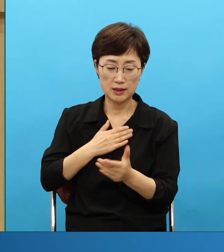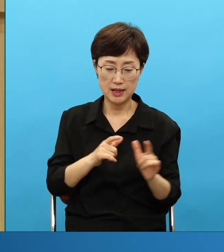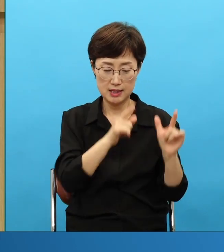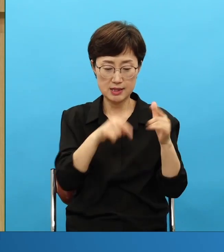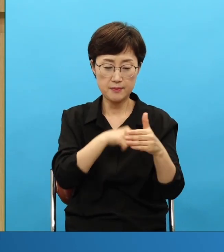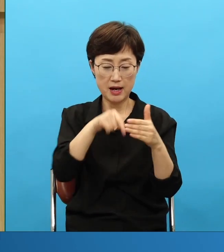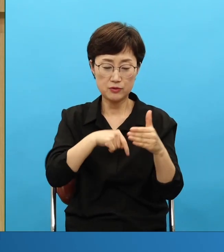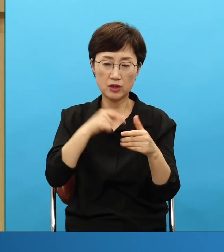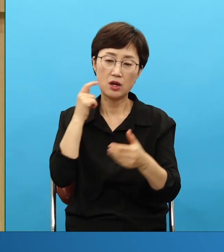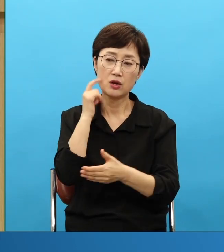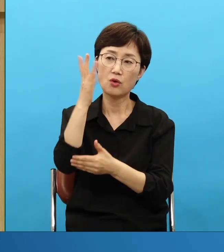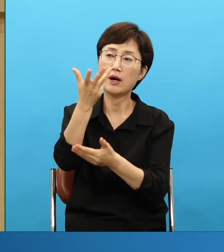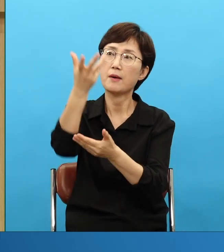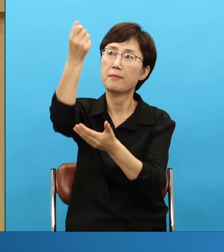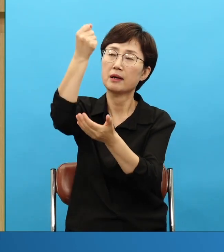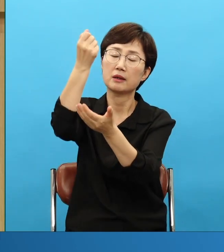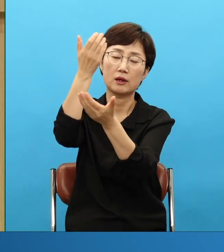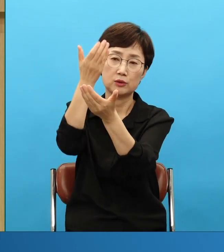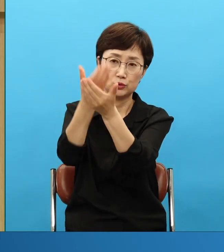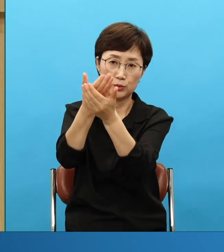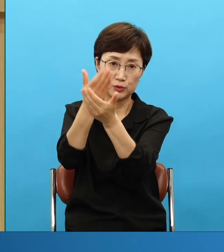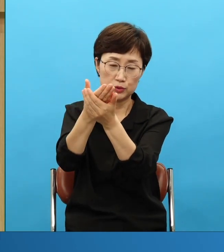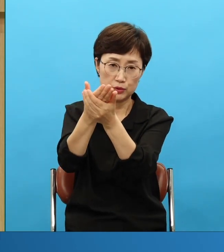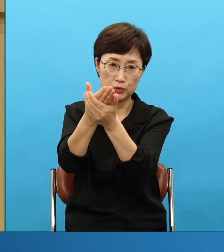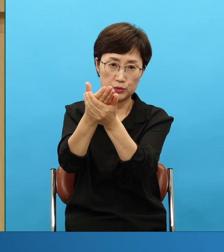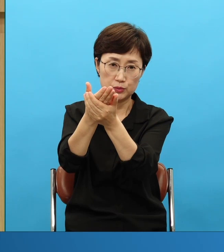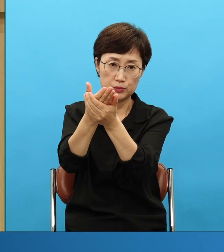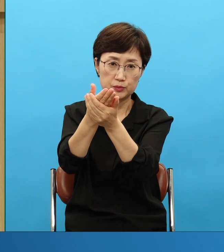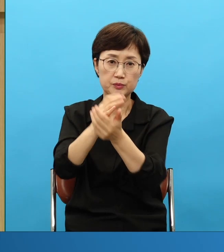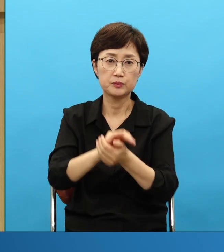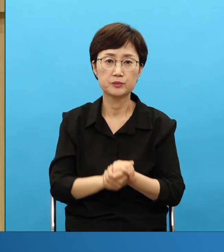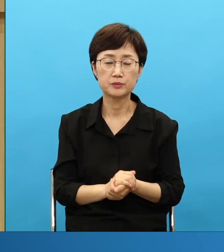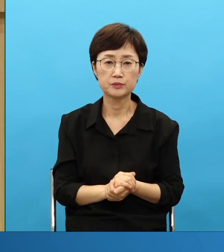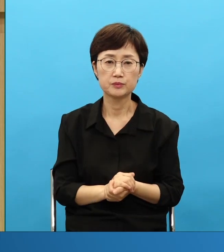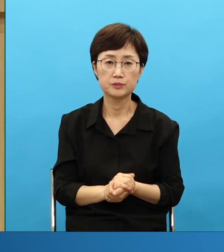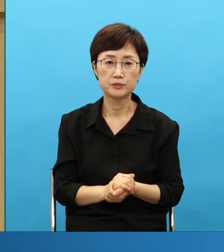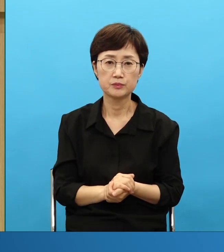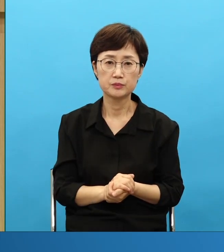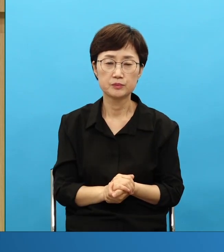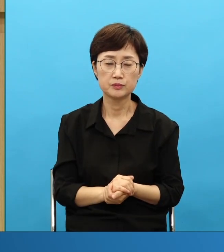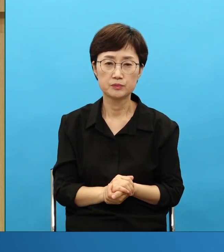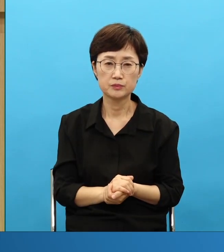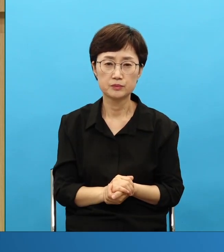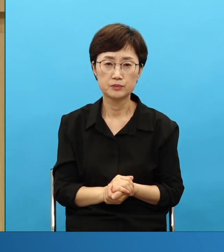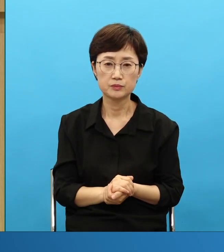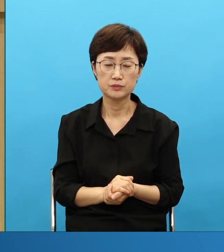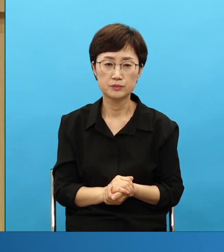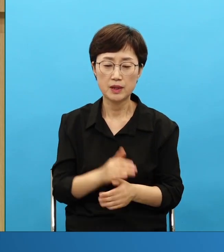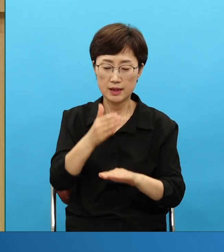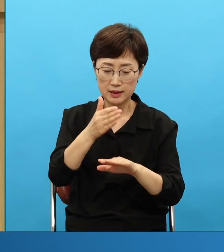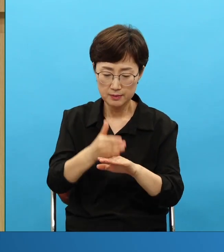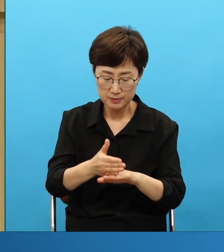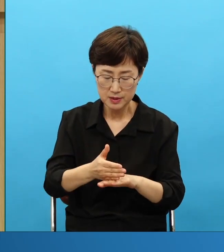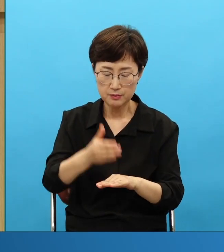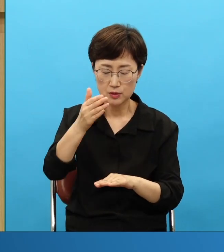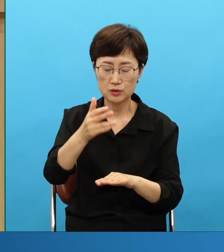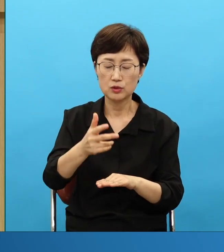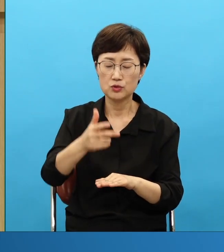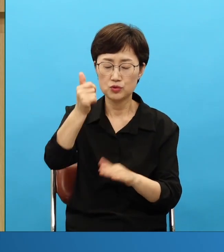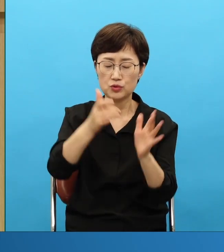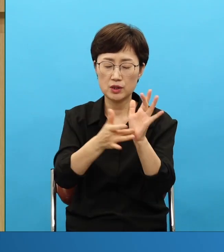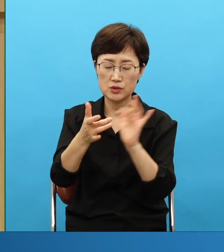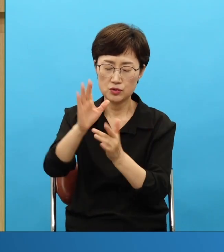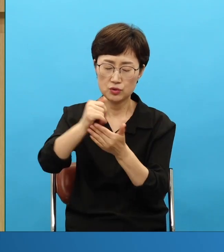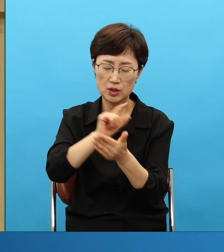최고의 영광을 받아지기를 바랍니다. Thank you, Lord. We all pray in the name of Jesus Christ. 감사합니다.